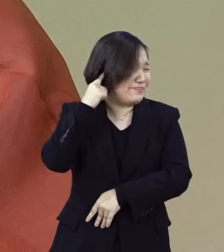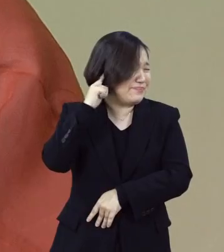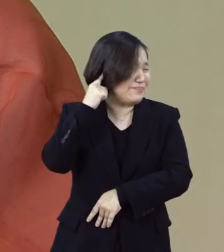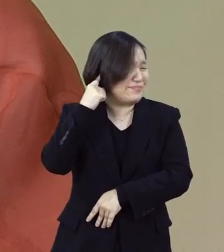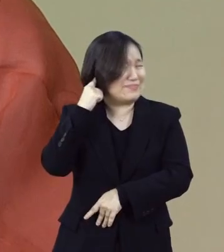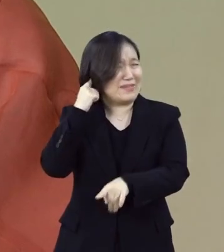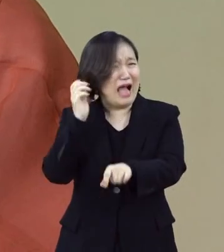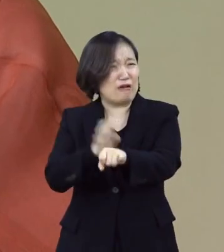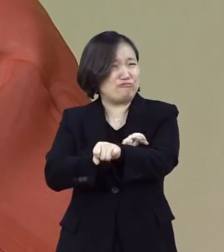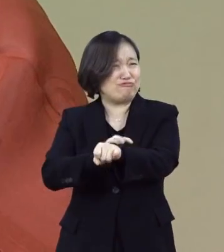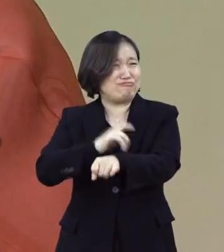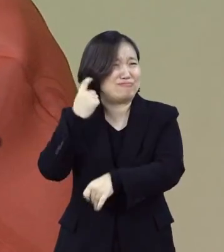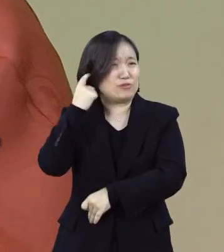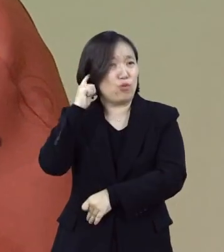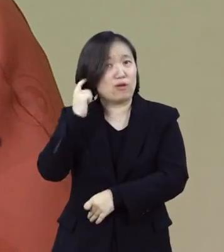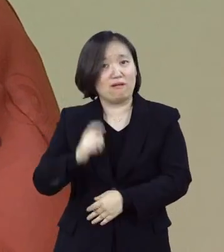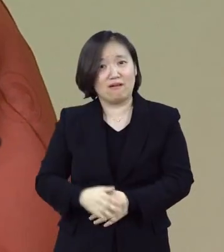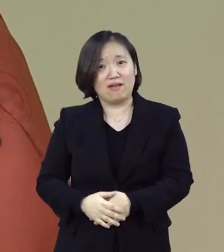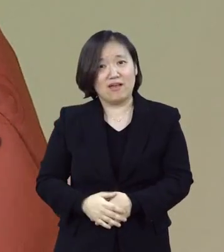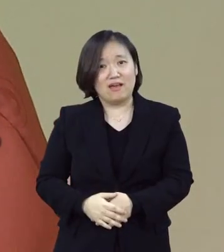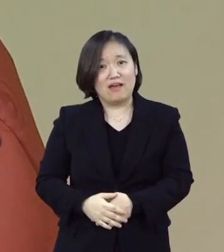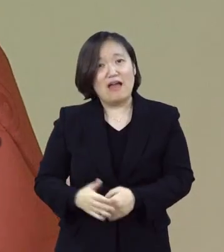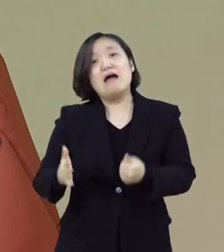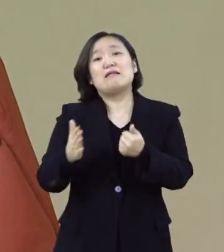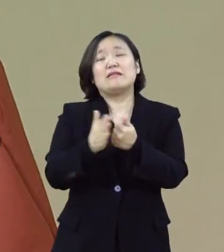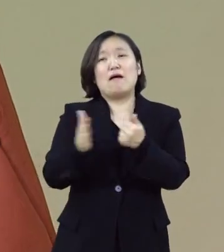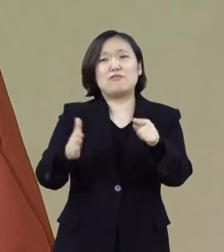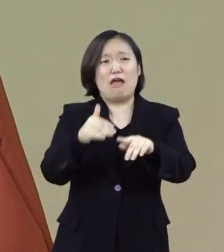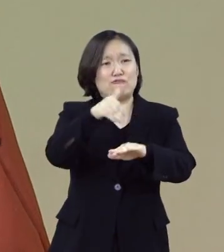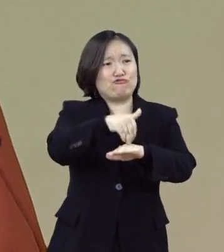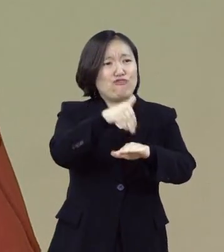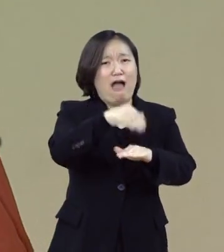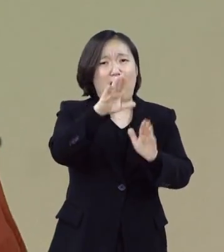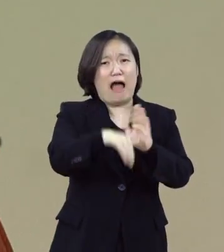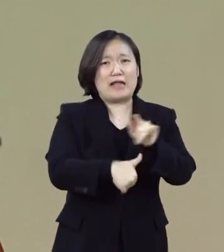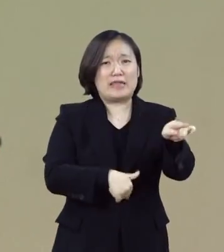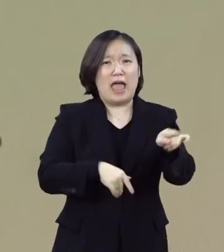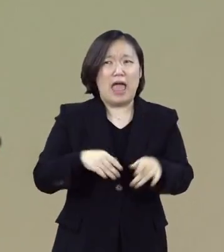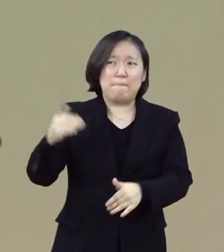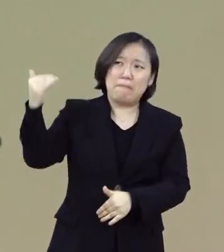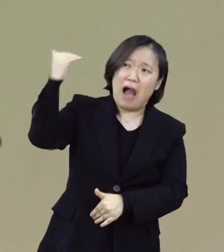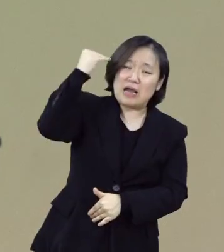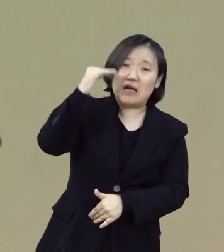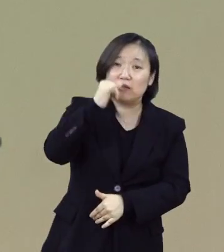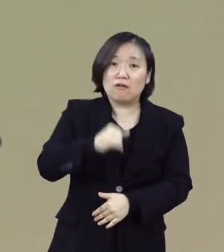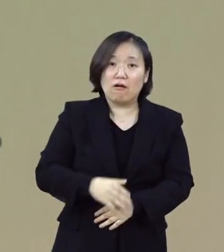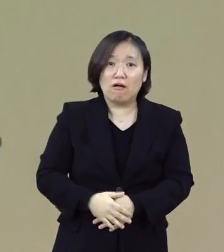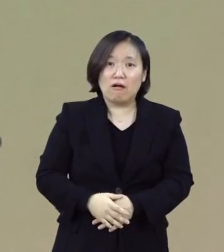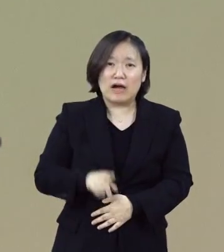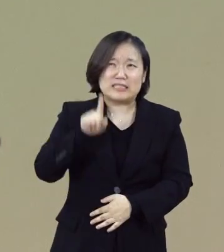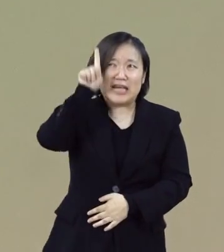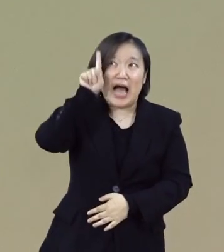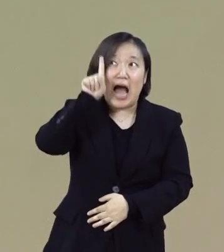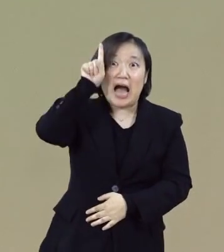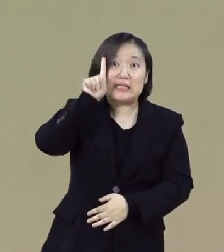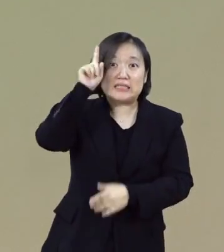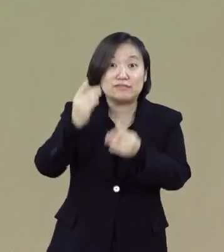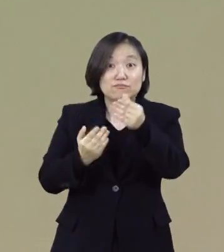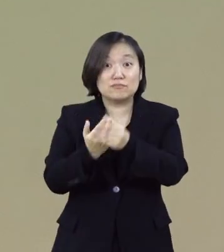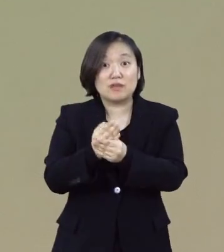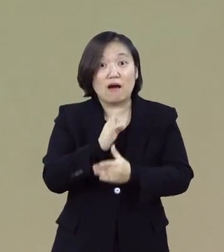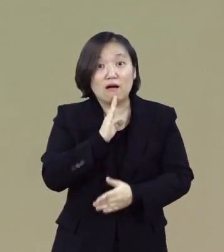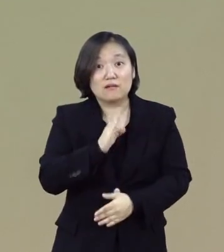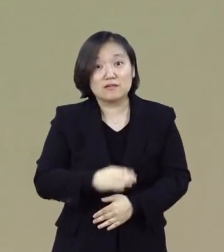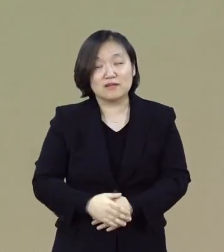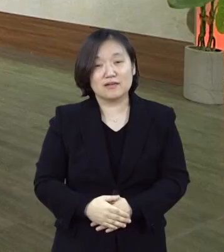짹짹짹짹짹짹짹짹짹짹짹짹 하니까 수행자가 너무 시끄러워가지고 짜증이 났었다. 근데 사실